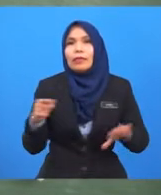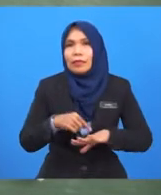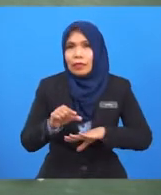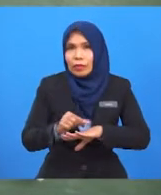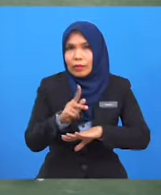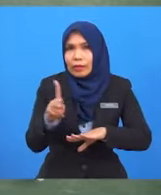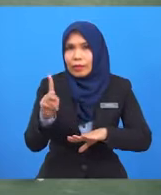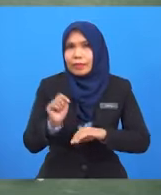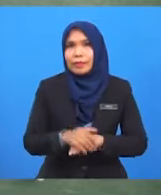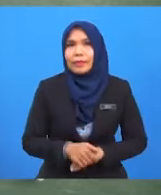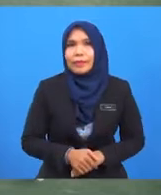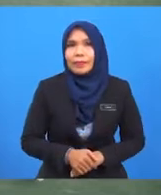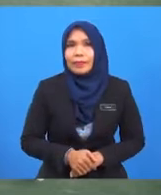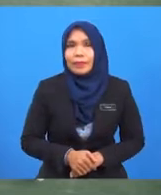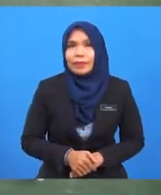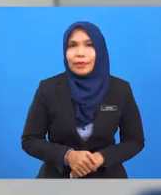digunakan.